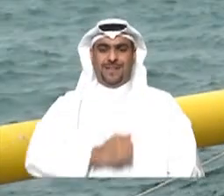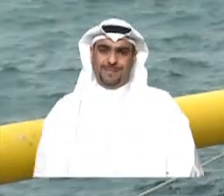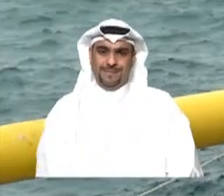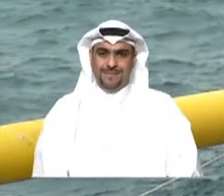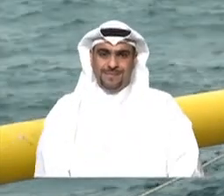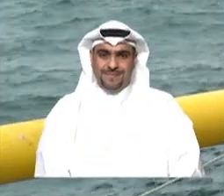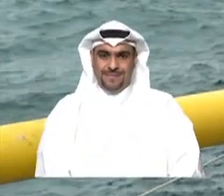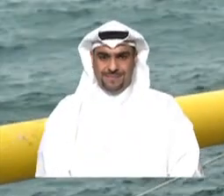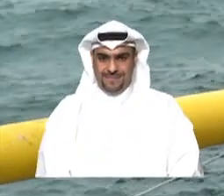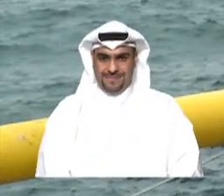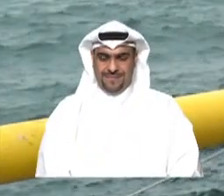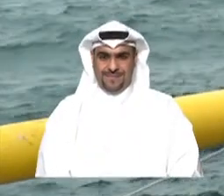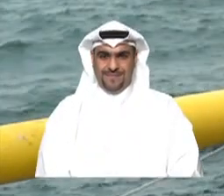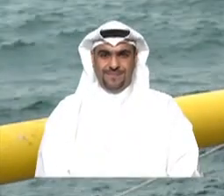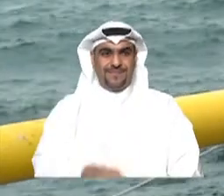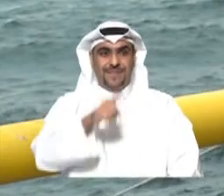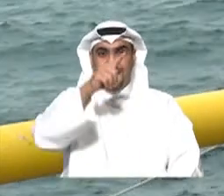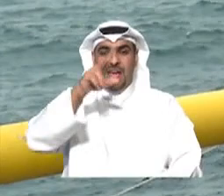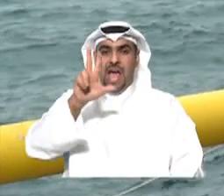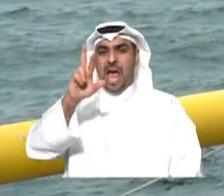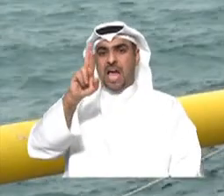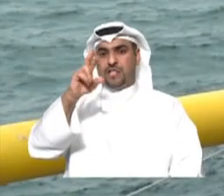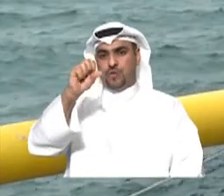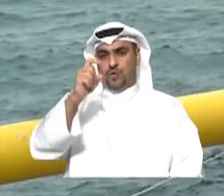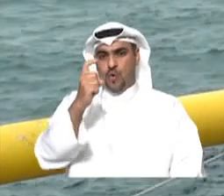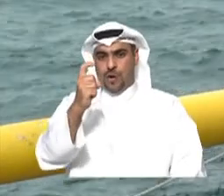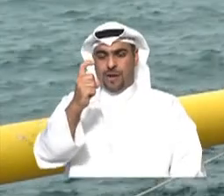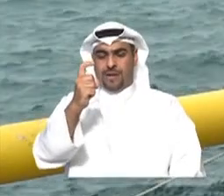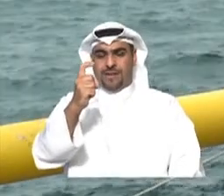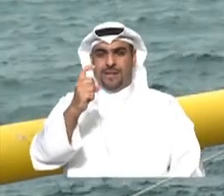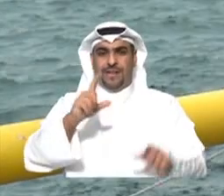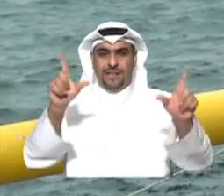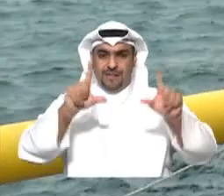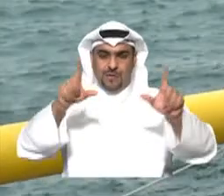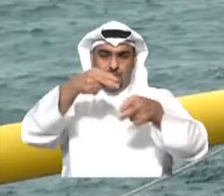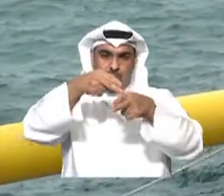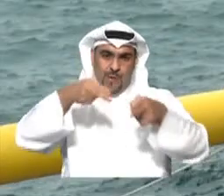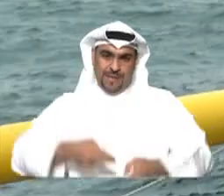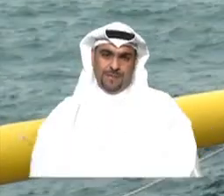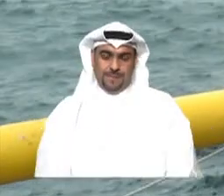من الجزيرة الصناعية لشركة كيبك، شيهان حبيب، تلفزيون دولة الكويت.